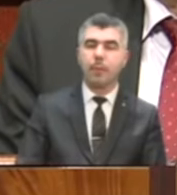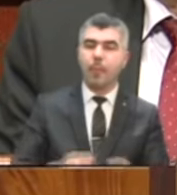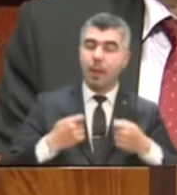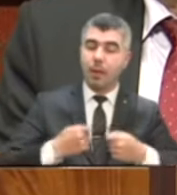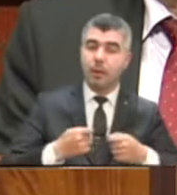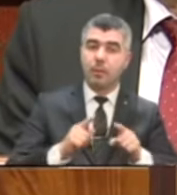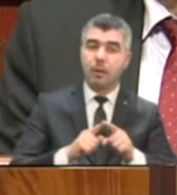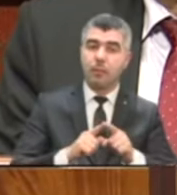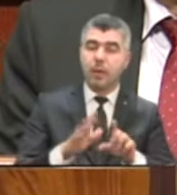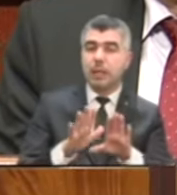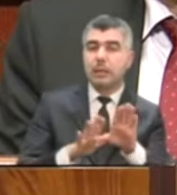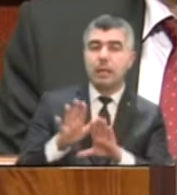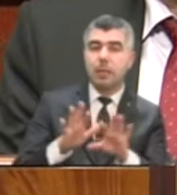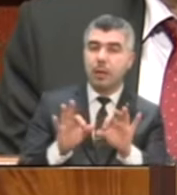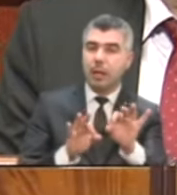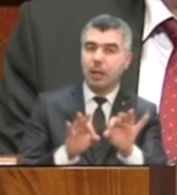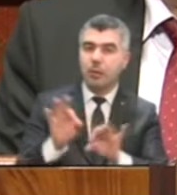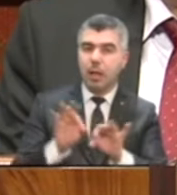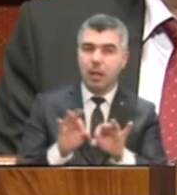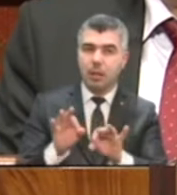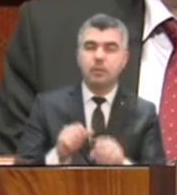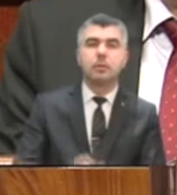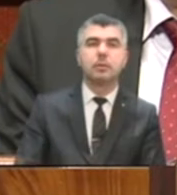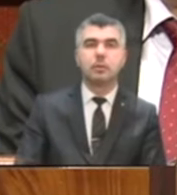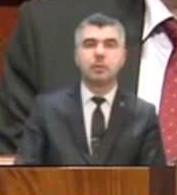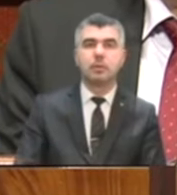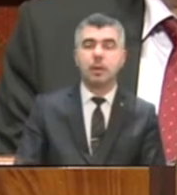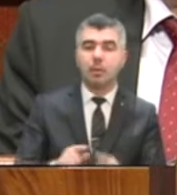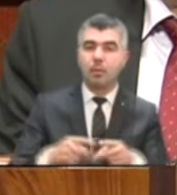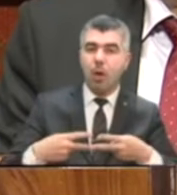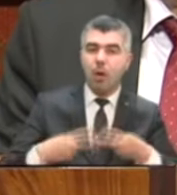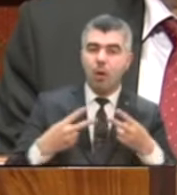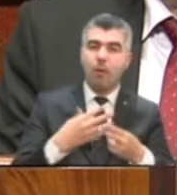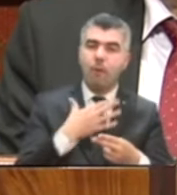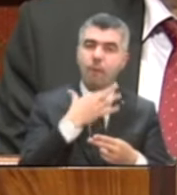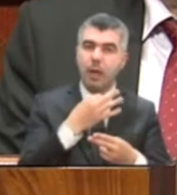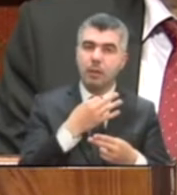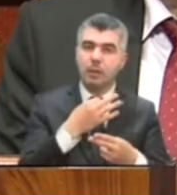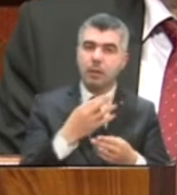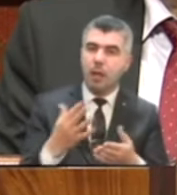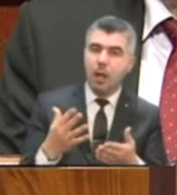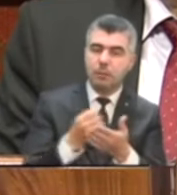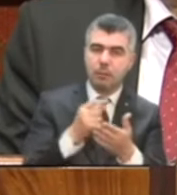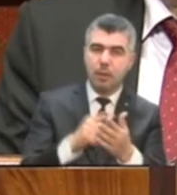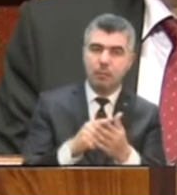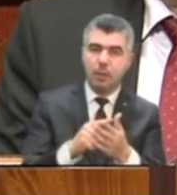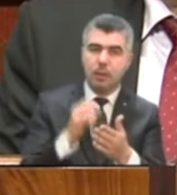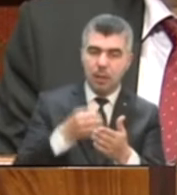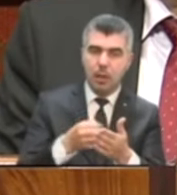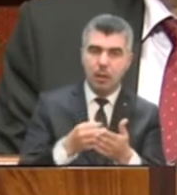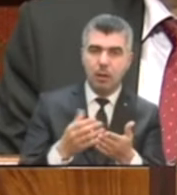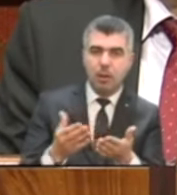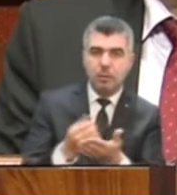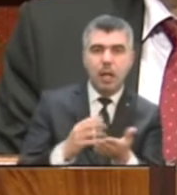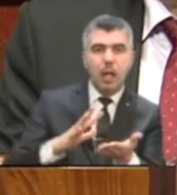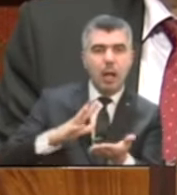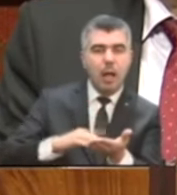عن التدابير والإجراءات المعتمدة من أجل تسهيل الحصول وتبسيط المسطرات الحصول على البطاقة